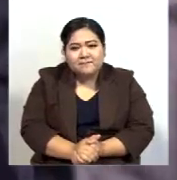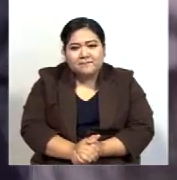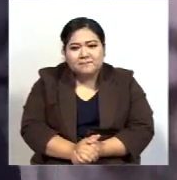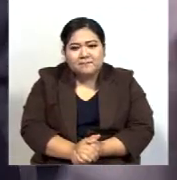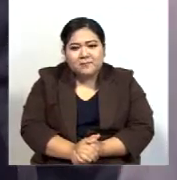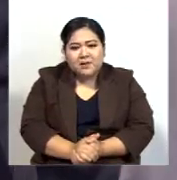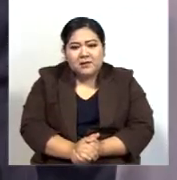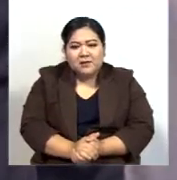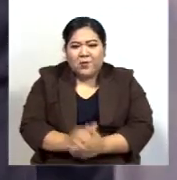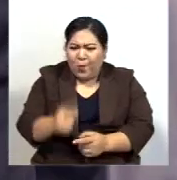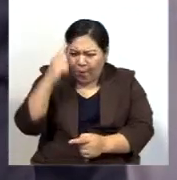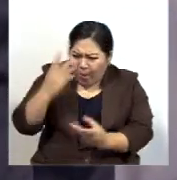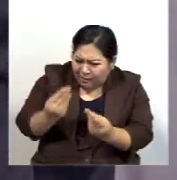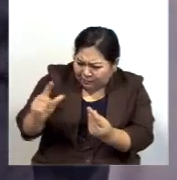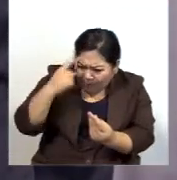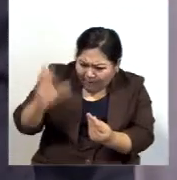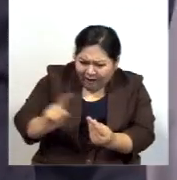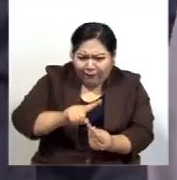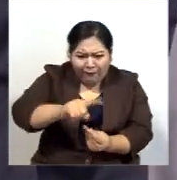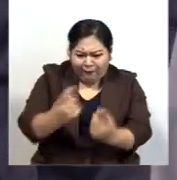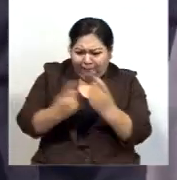รู้ละเอียดจริงๆนะครับ